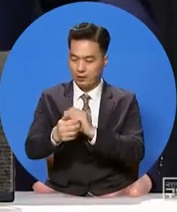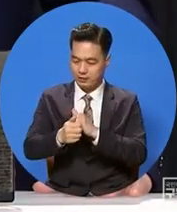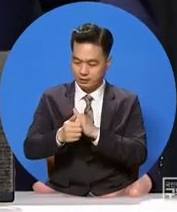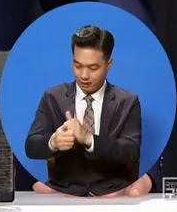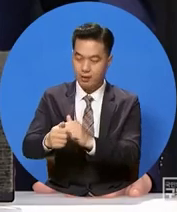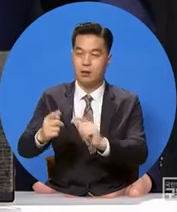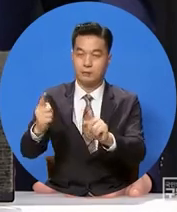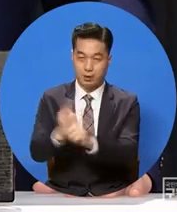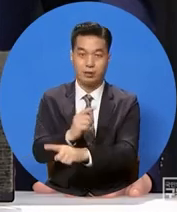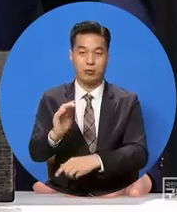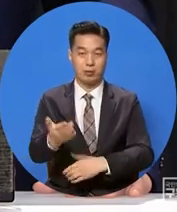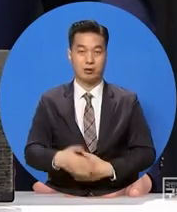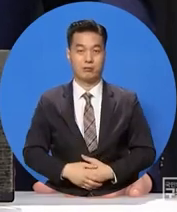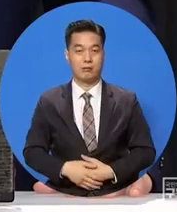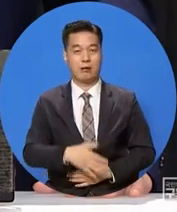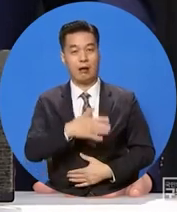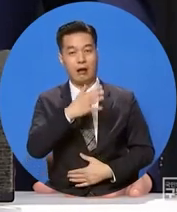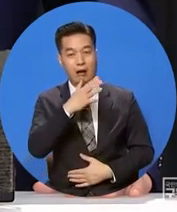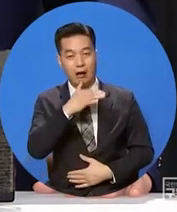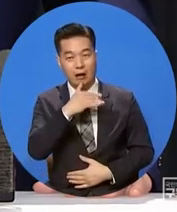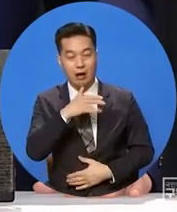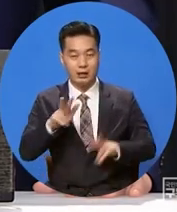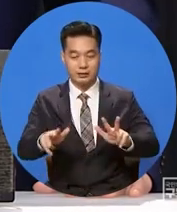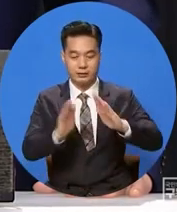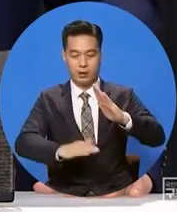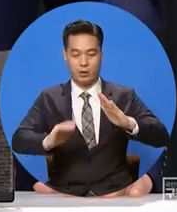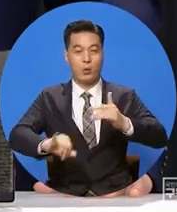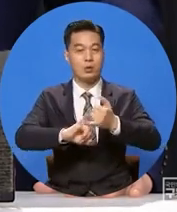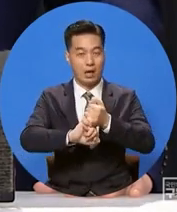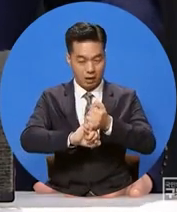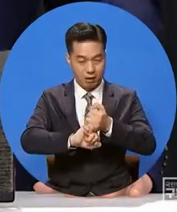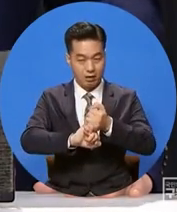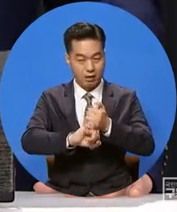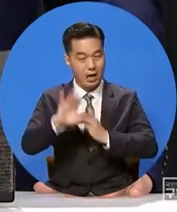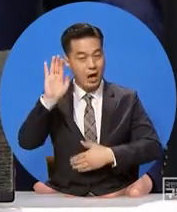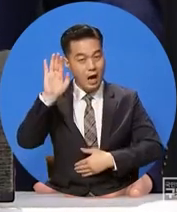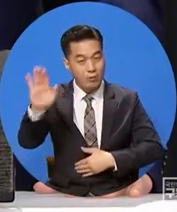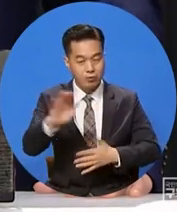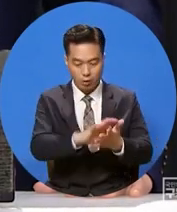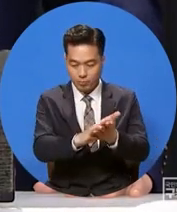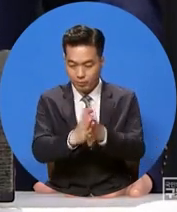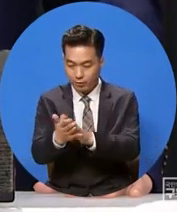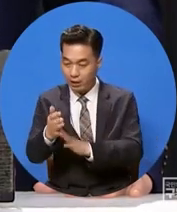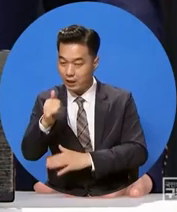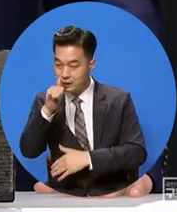바꿔야죠. 아, 그런 겁니까? 그러면 지금 공약도 또 뭐 변화가